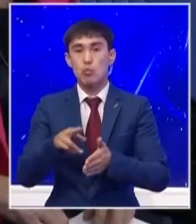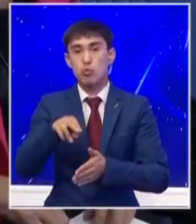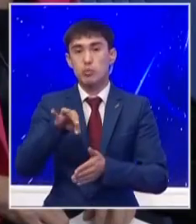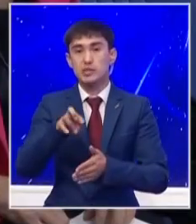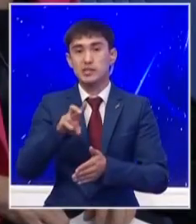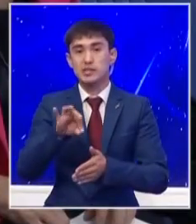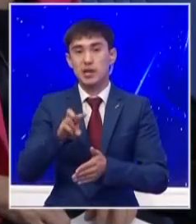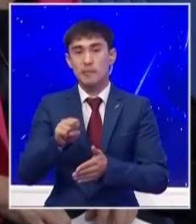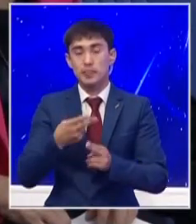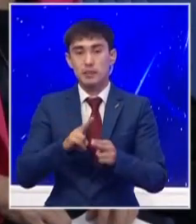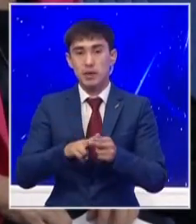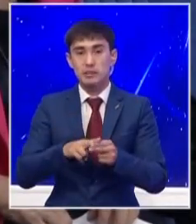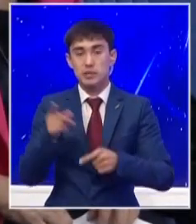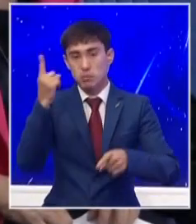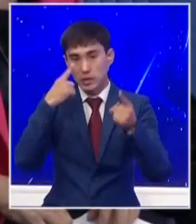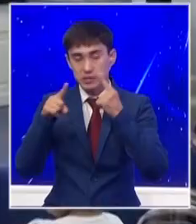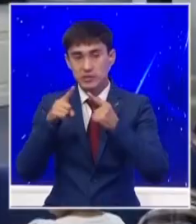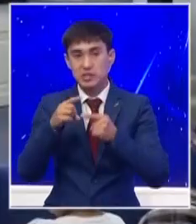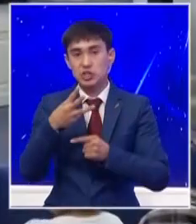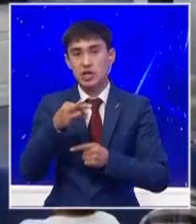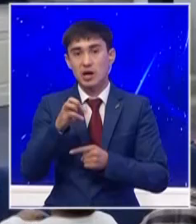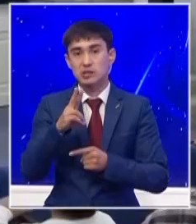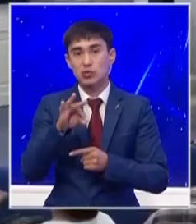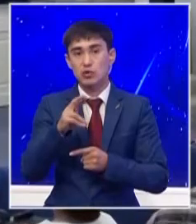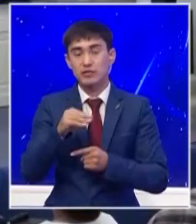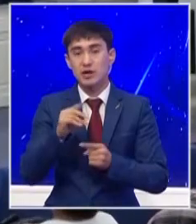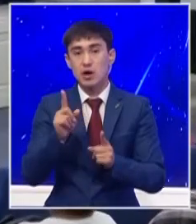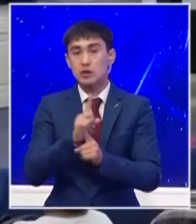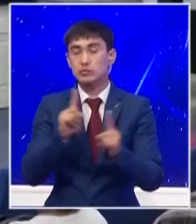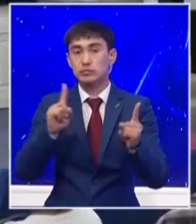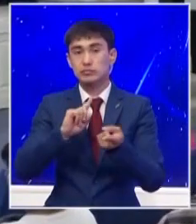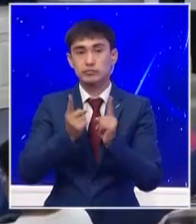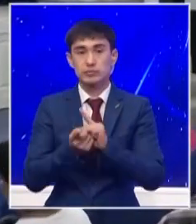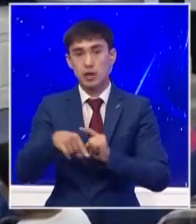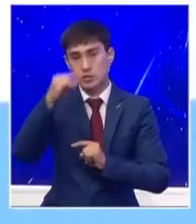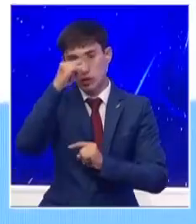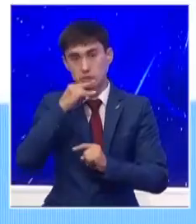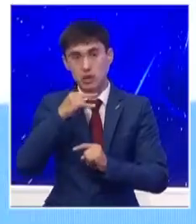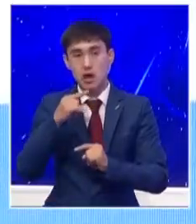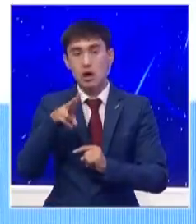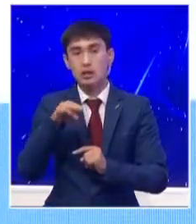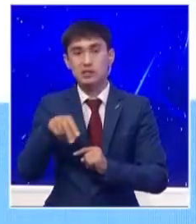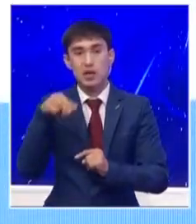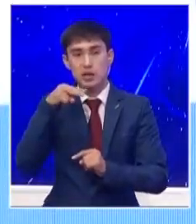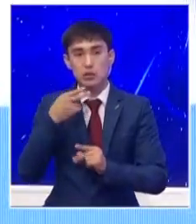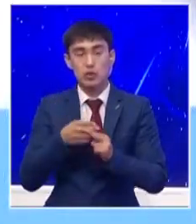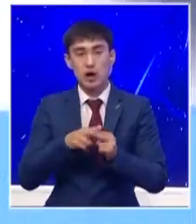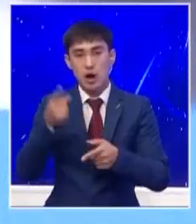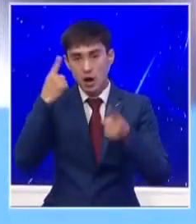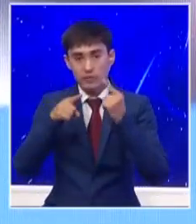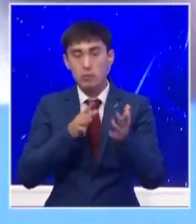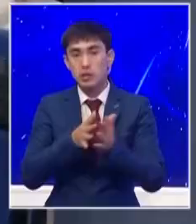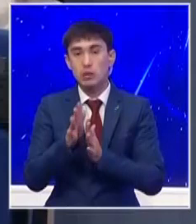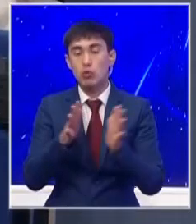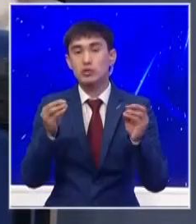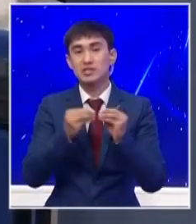публицистики. Потому как именно это произведение Шархана Казыгула совершило революцию в мире казахской классической литературы. Автор потратил